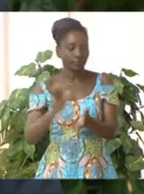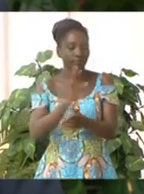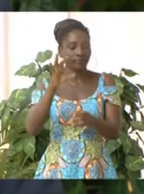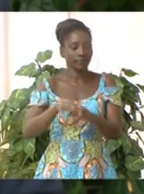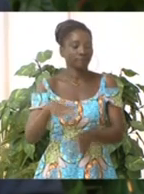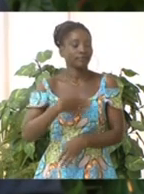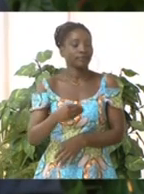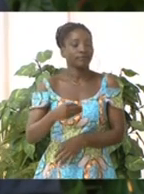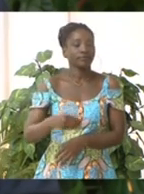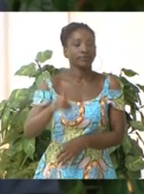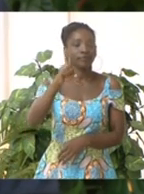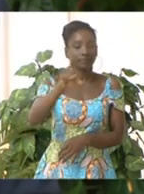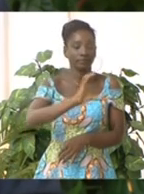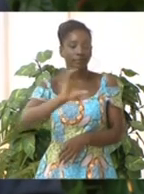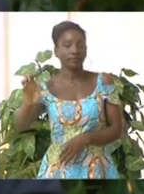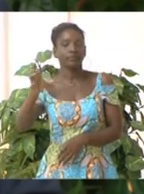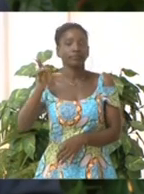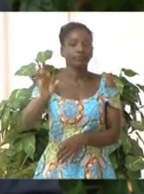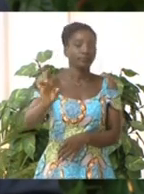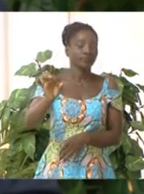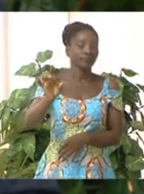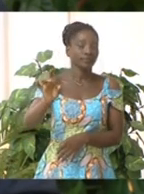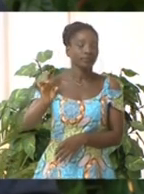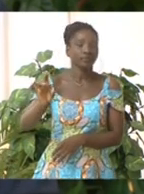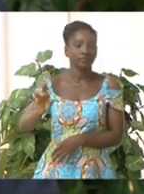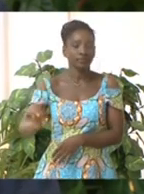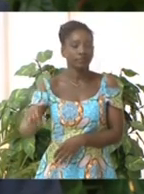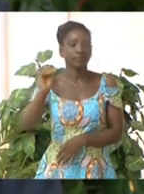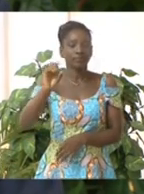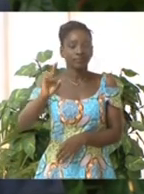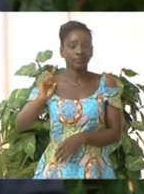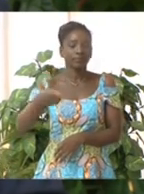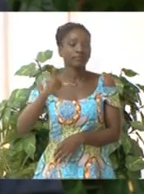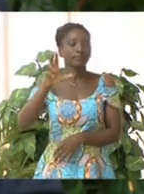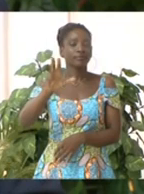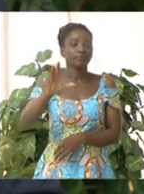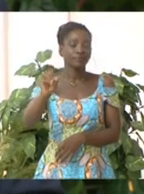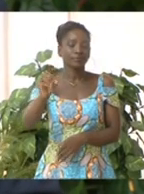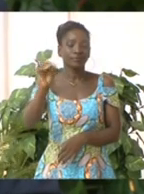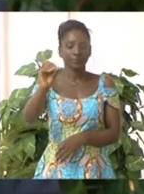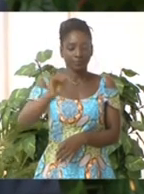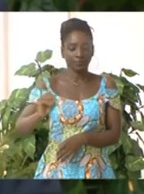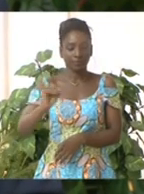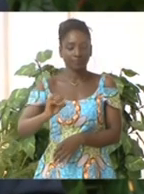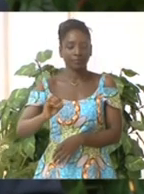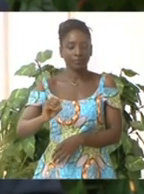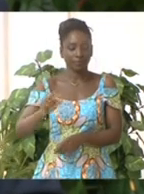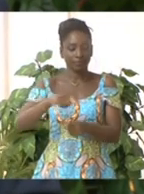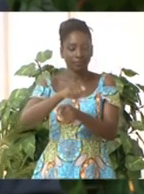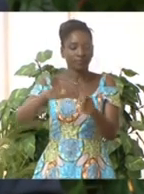blanc 168, soit 0,30%. Suffrage exprimé